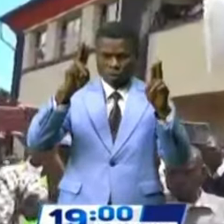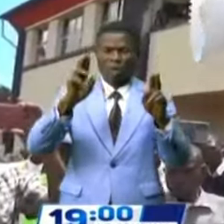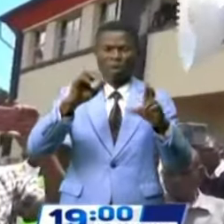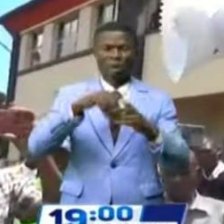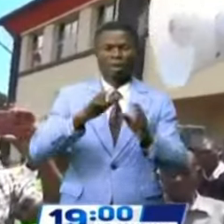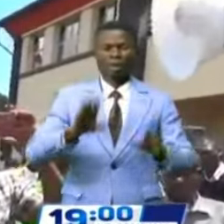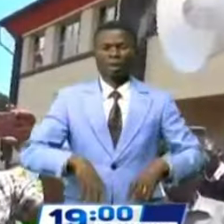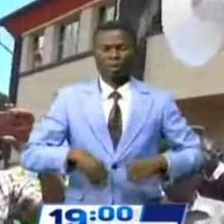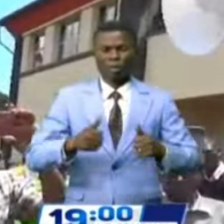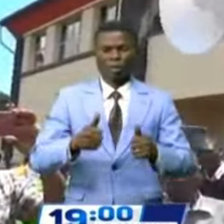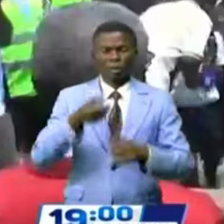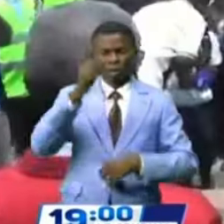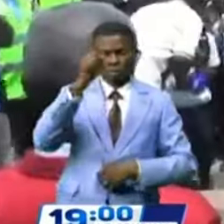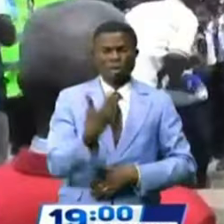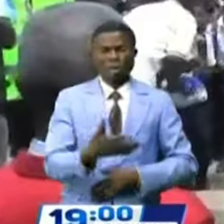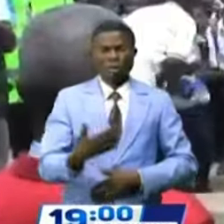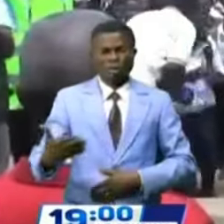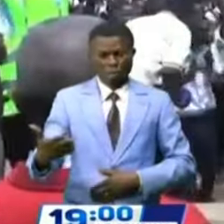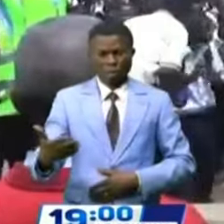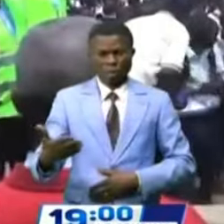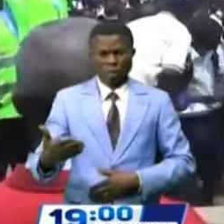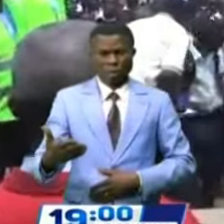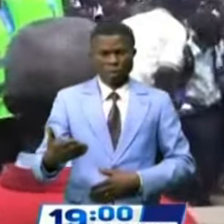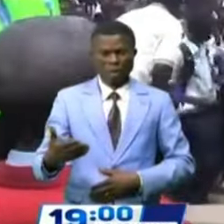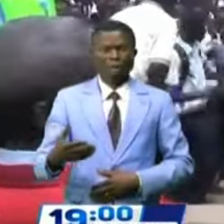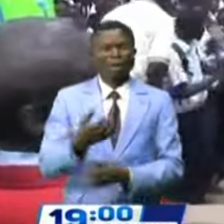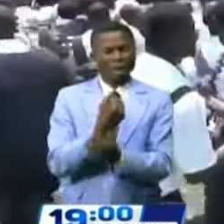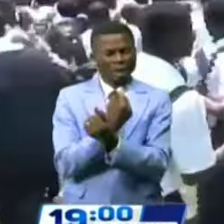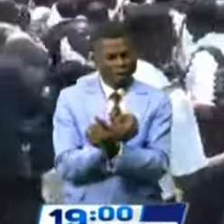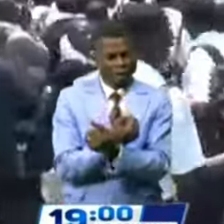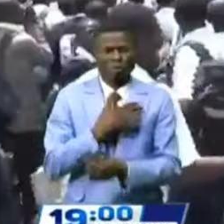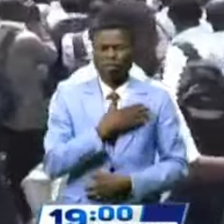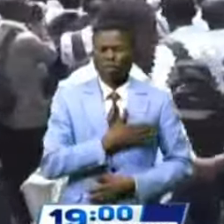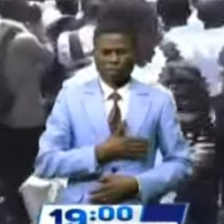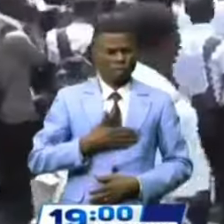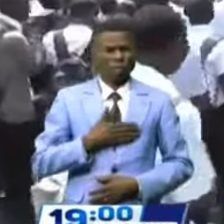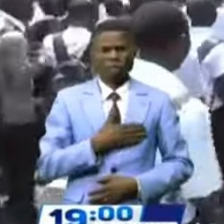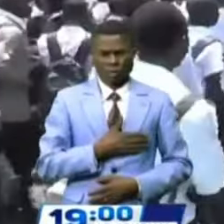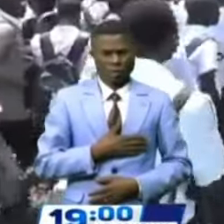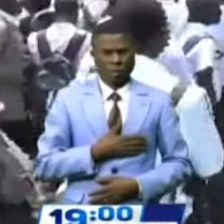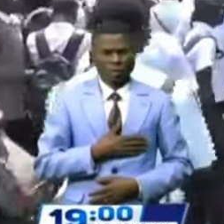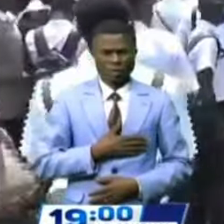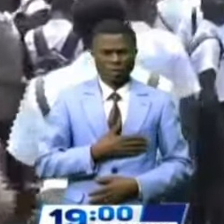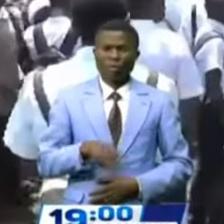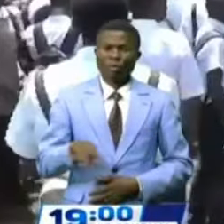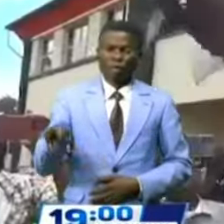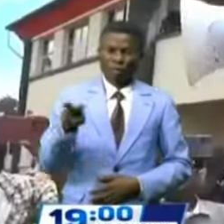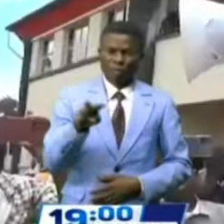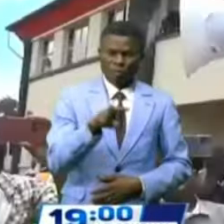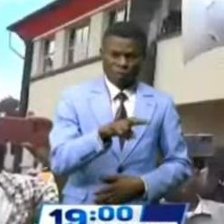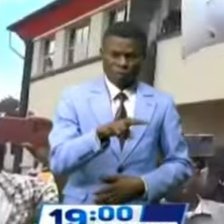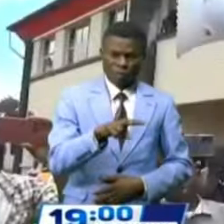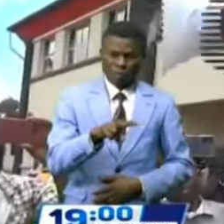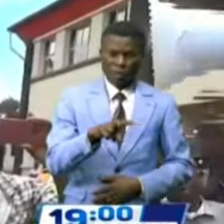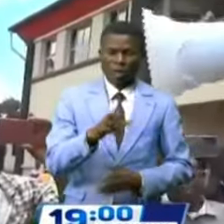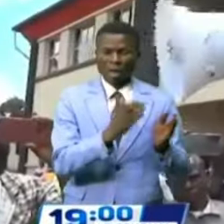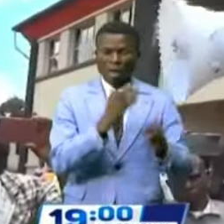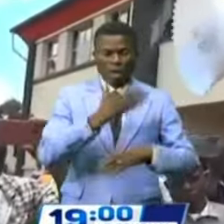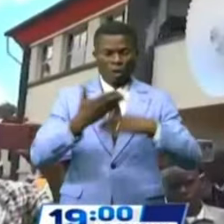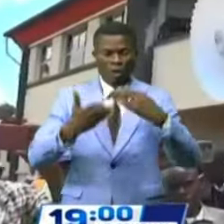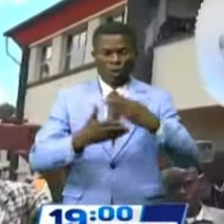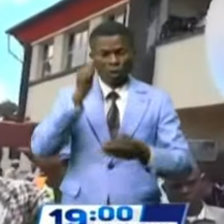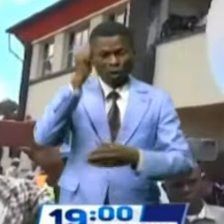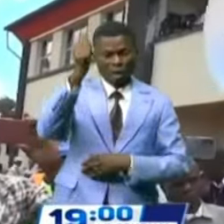vie. La première des choses, la discipline. On ne peut pas progresser pour l'avenir si on n'est pas